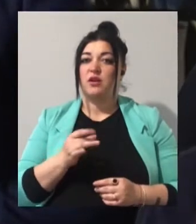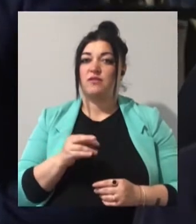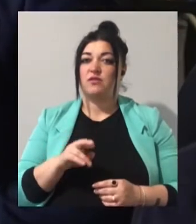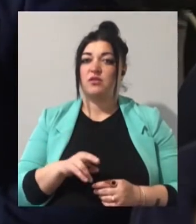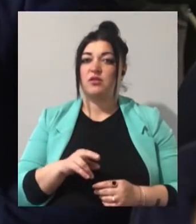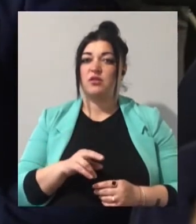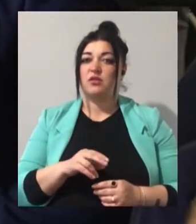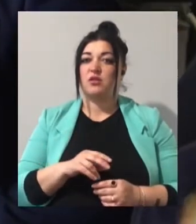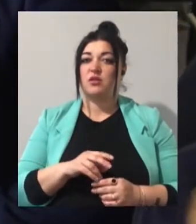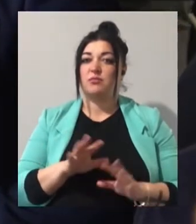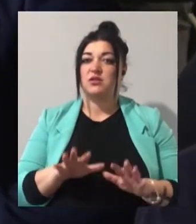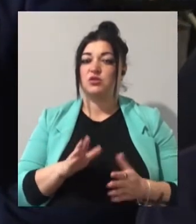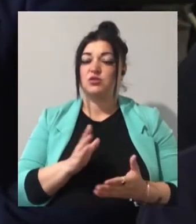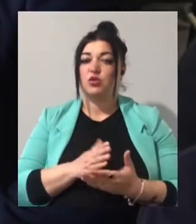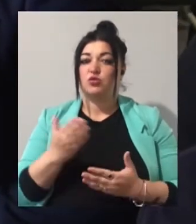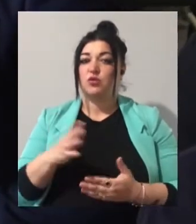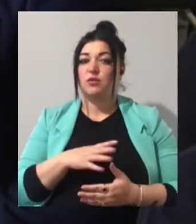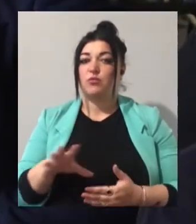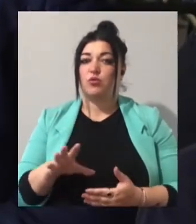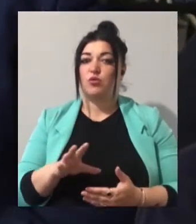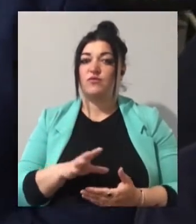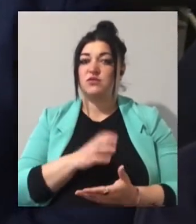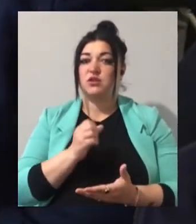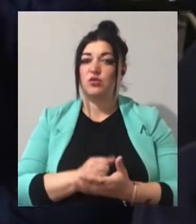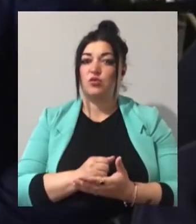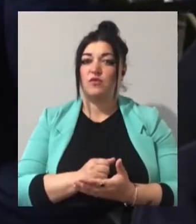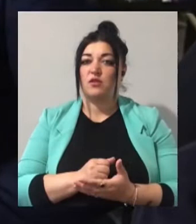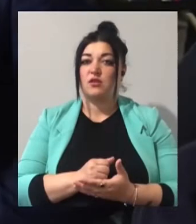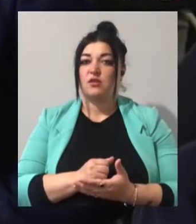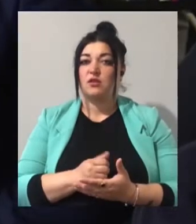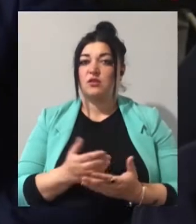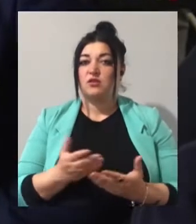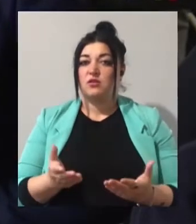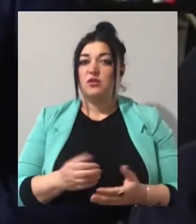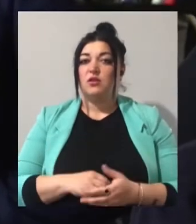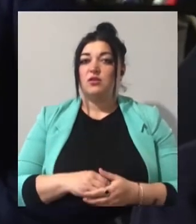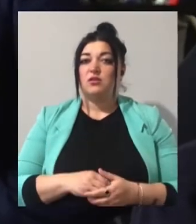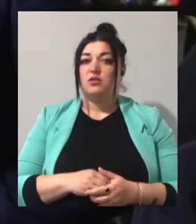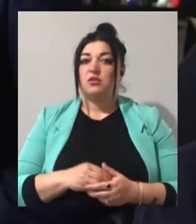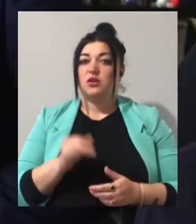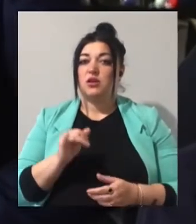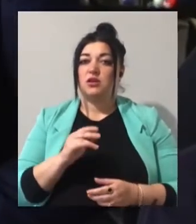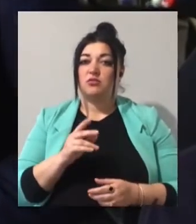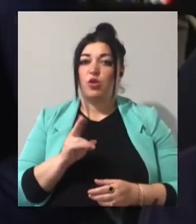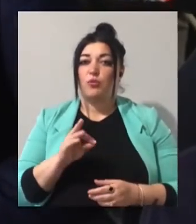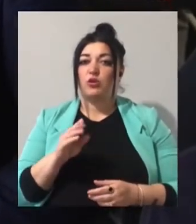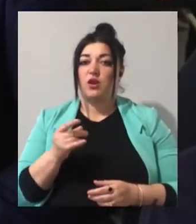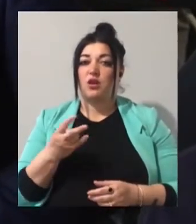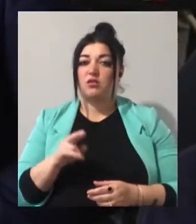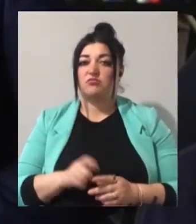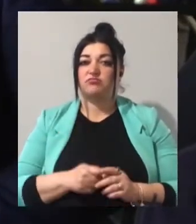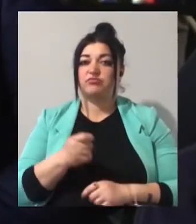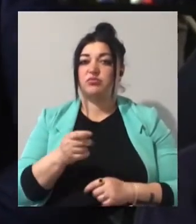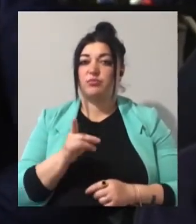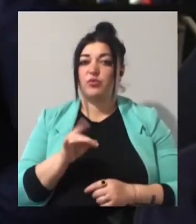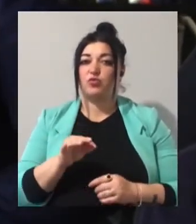місце знаходження не було встановлено. Тому до слідчого судді Київського районного суду було подано клопотання про тримання під варту та дозвіл